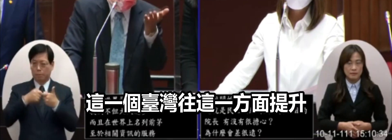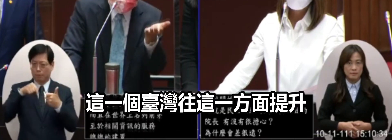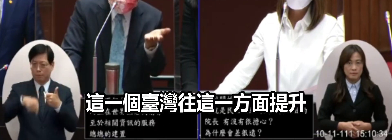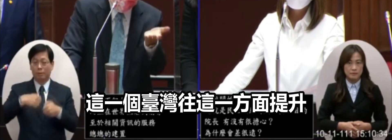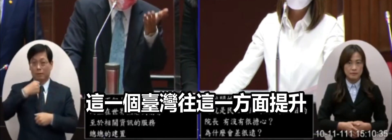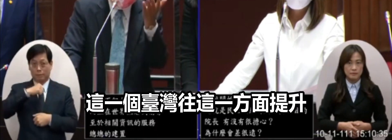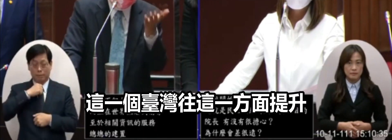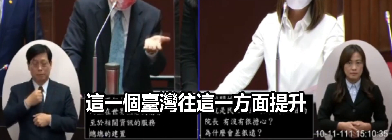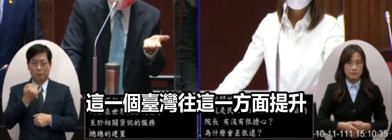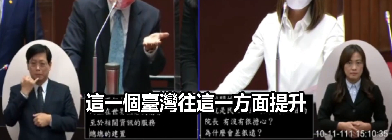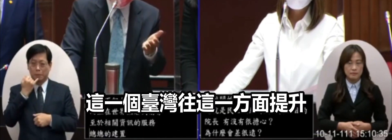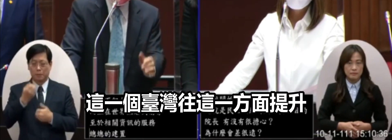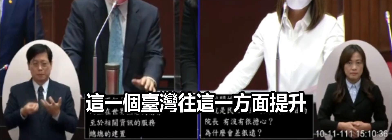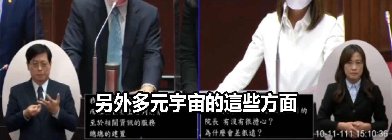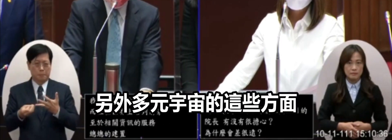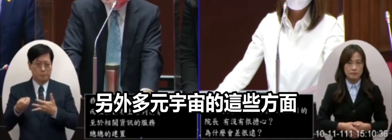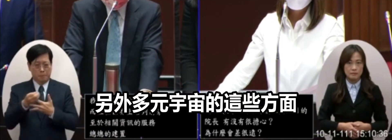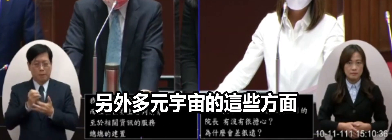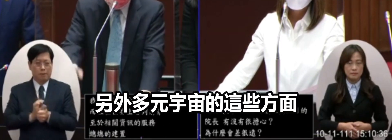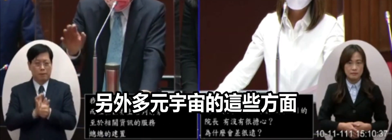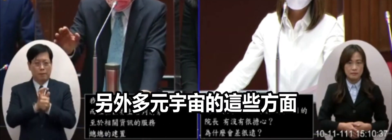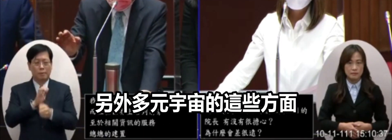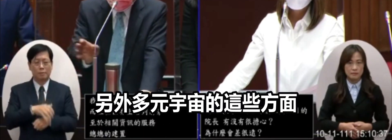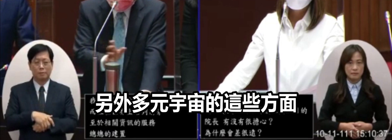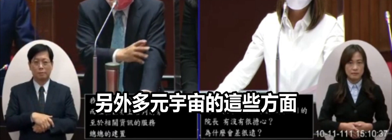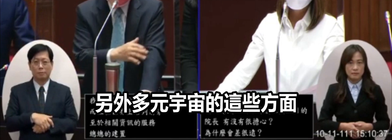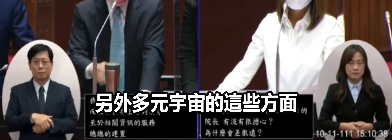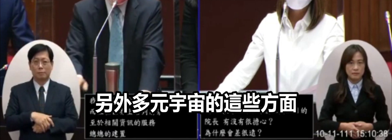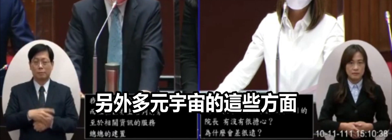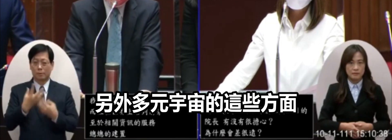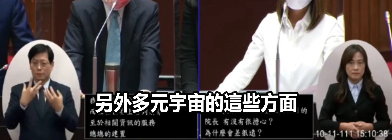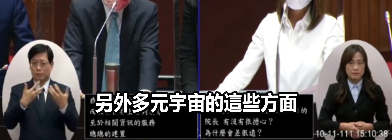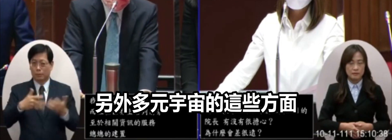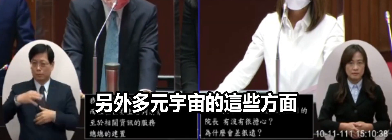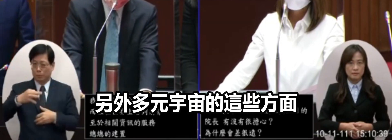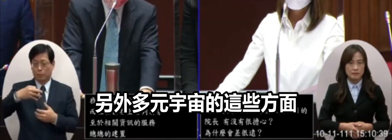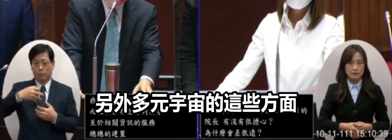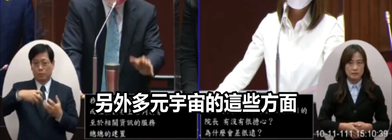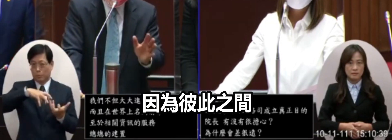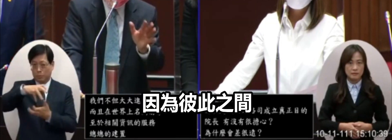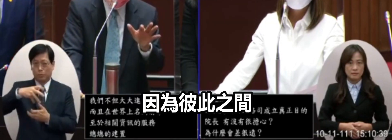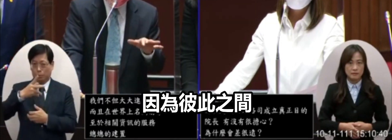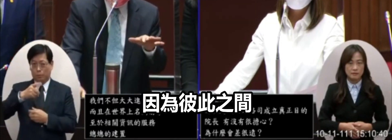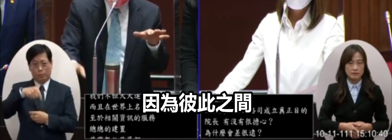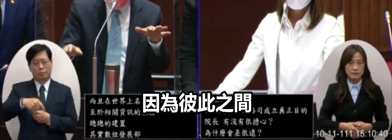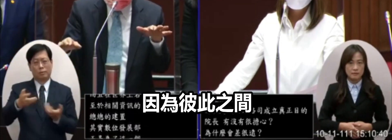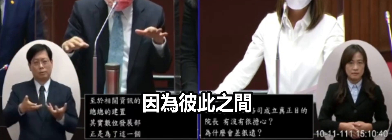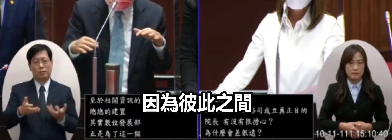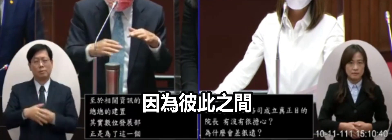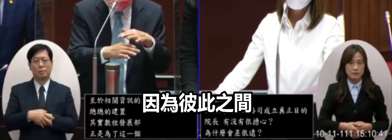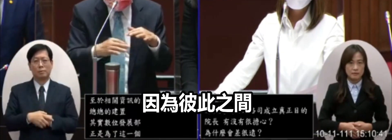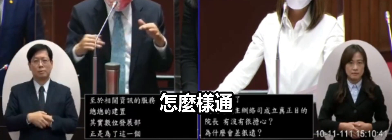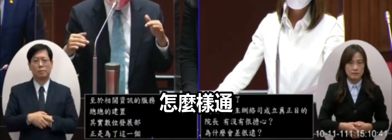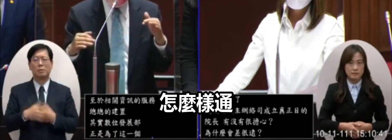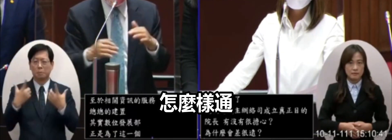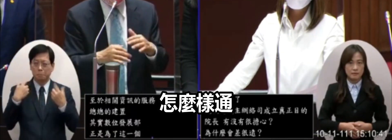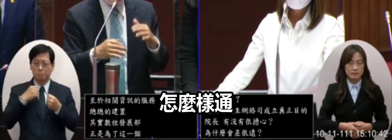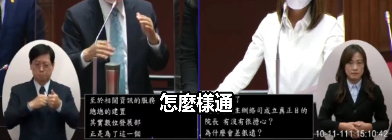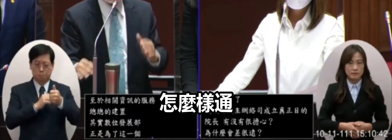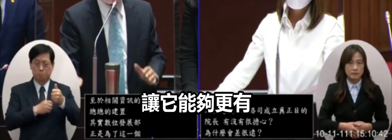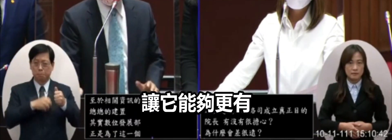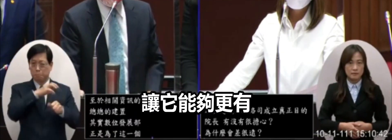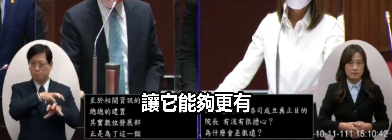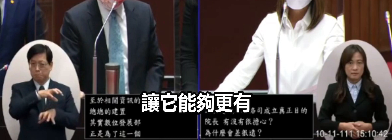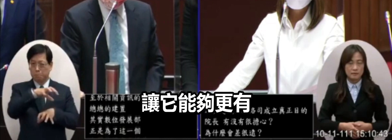湾往这一方面提升。另外多元宇宙的这些方面啊，因为彼此之间怎么样